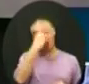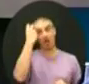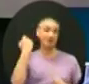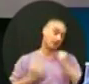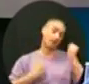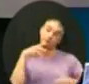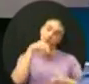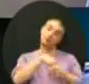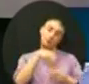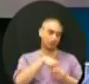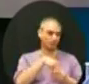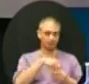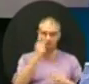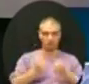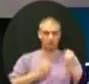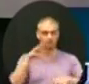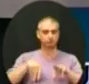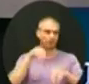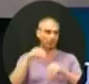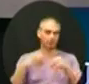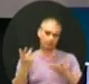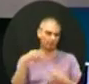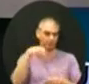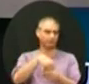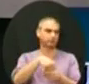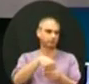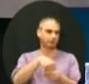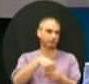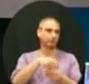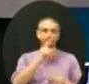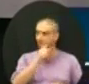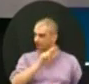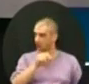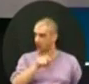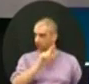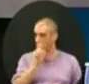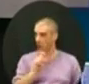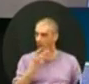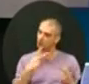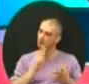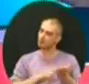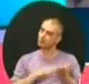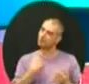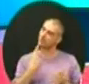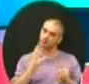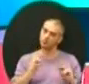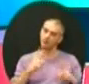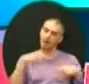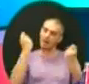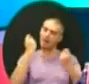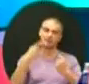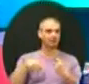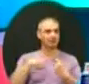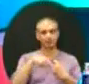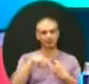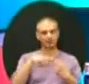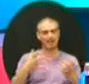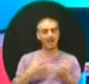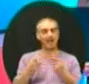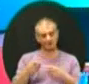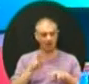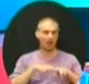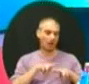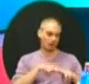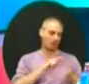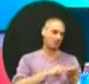הולכים להצביע בהמוניהם, אז הוא רץ לקלפיות ומצביע. אבל בעניין הזה יכול להיות יותר נכון אולי לחנך קודם את החברה, ואחר